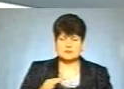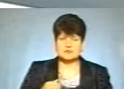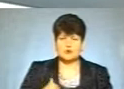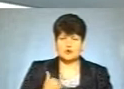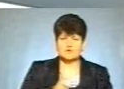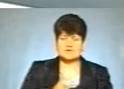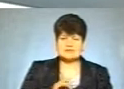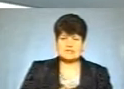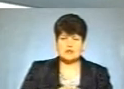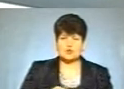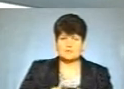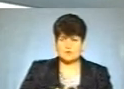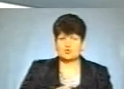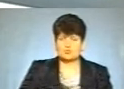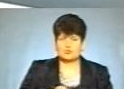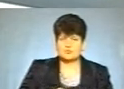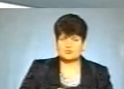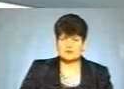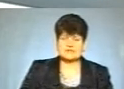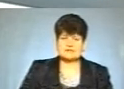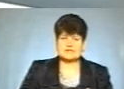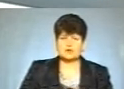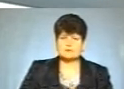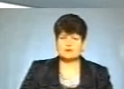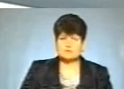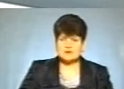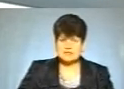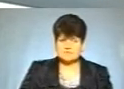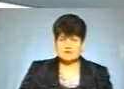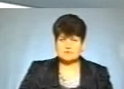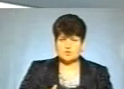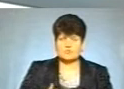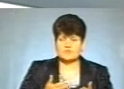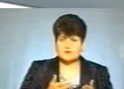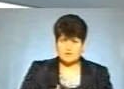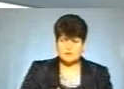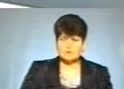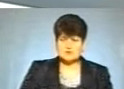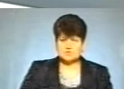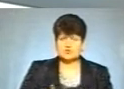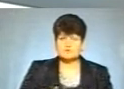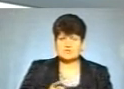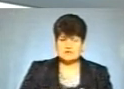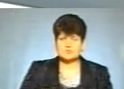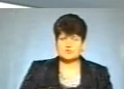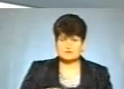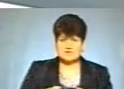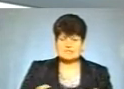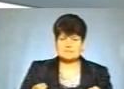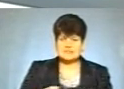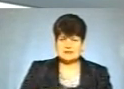Центрального комітету, він був присутній на секретаріаті Кабінету міністрів, так він там запропонував позицію таку, щоб дійсно створити